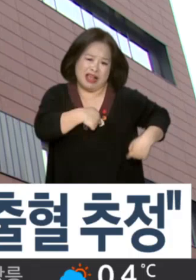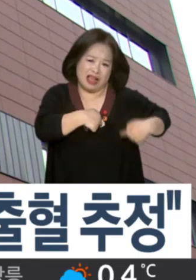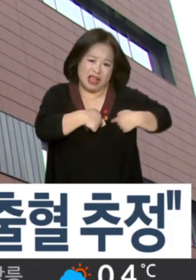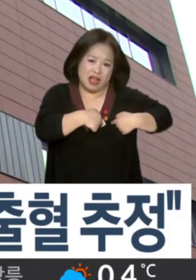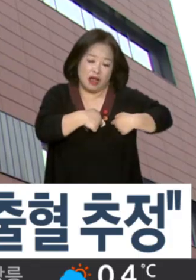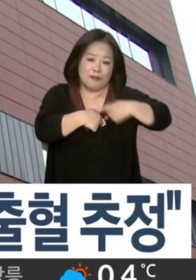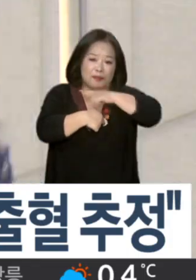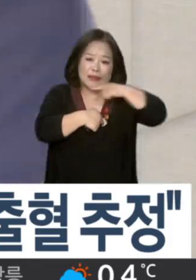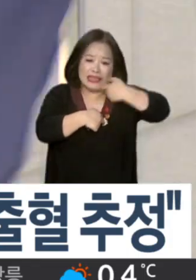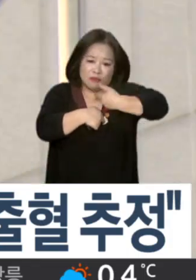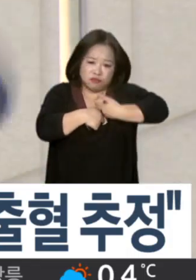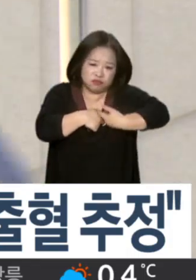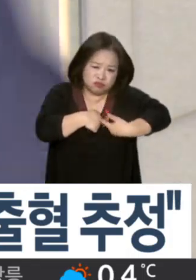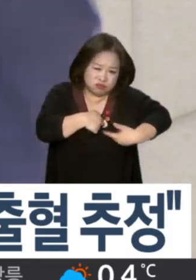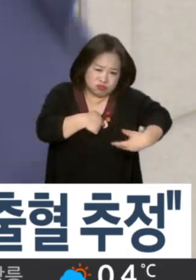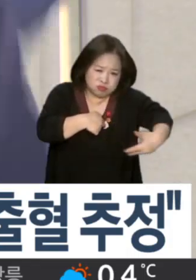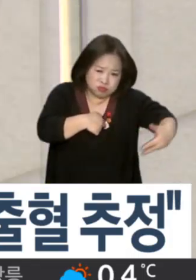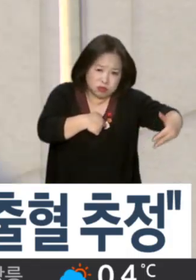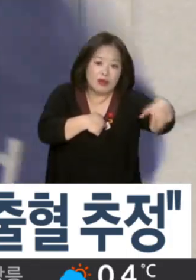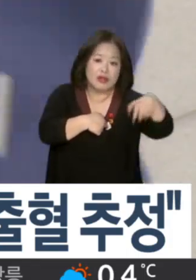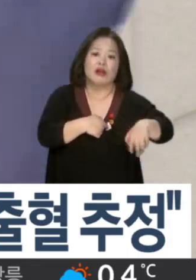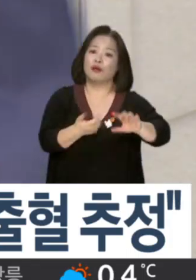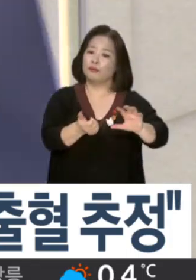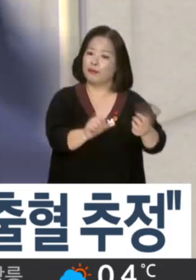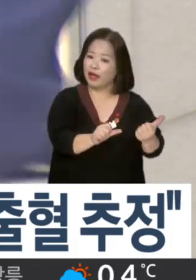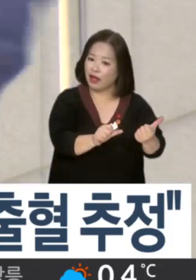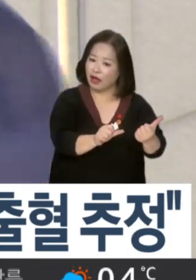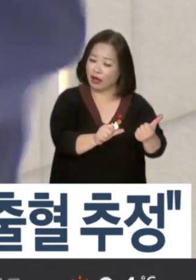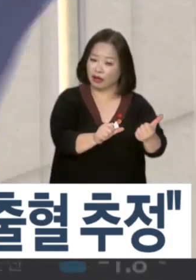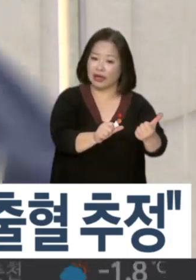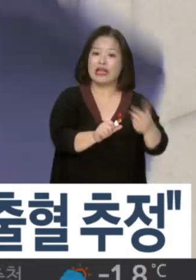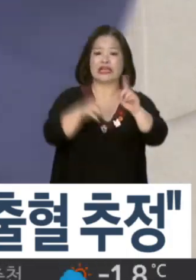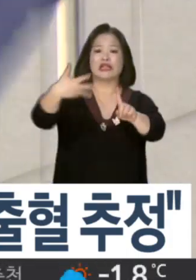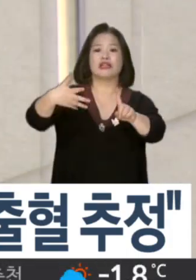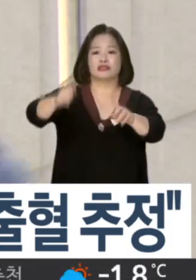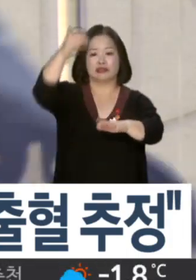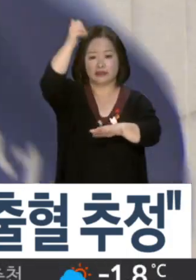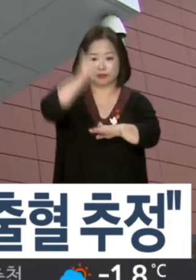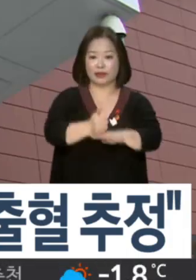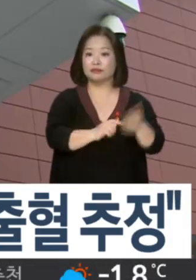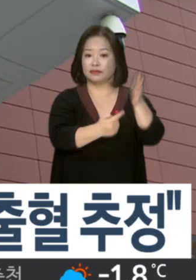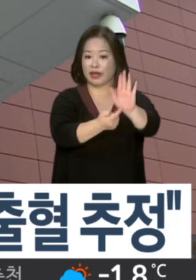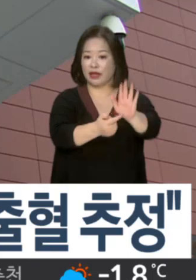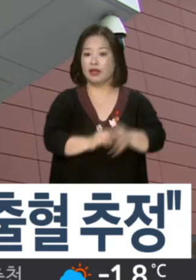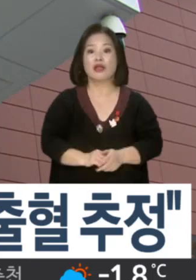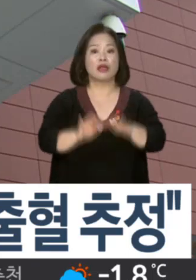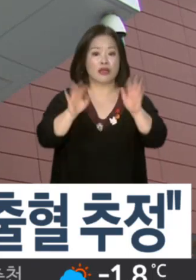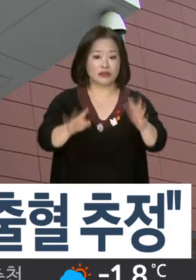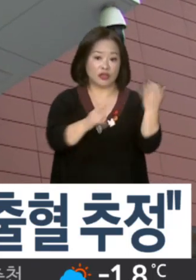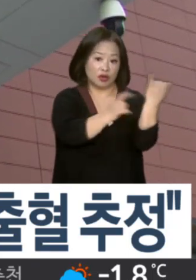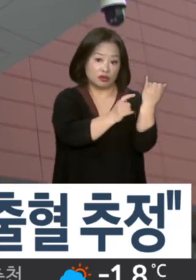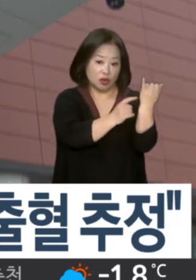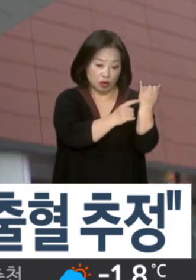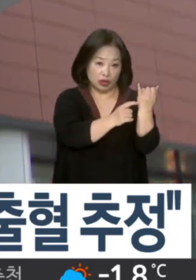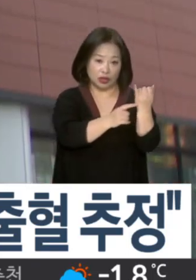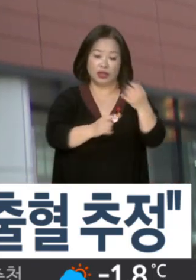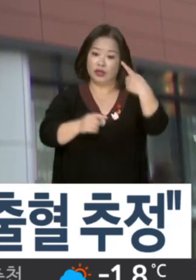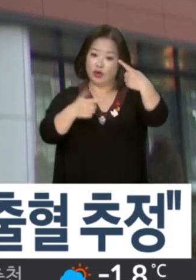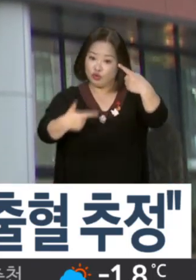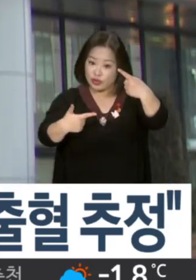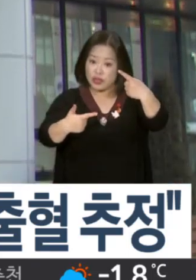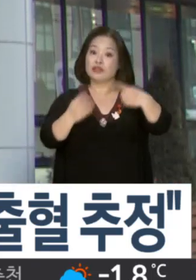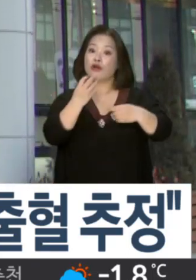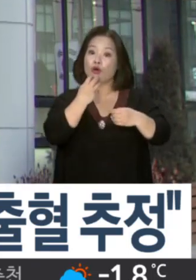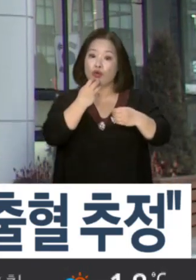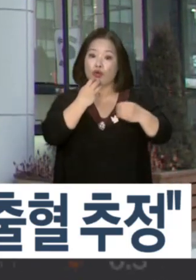의한 피해 과다 출혈이 사인으로 추정된다는 1차 소견을 전했습니다 해당 여성은 지난 6일 오후 8시 10분 쯤